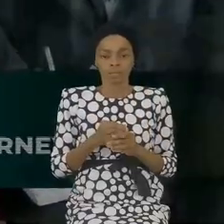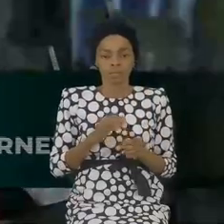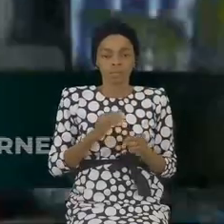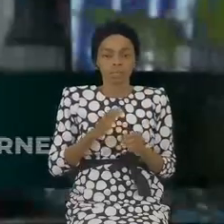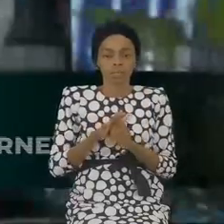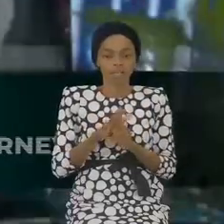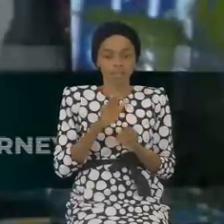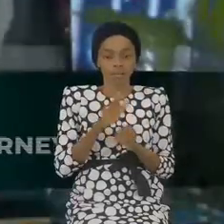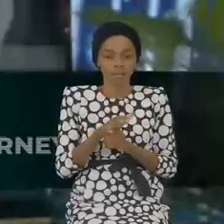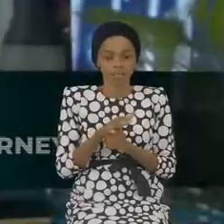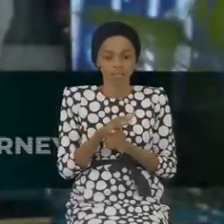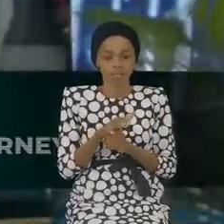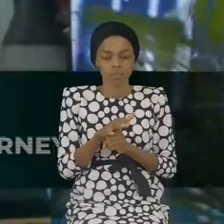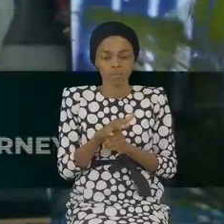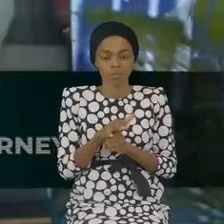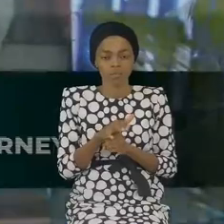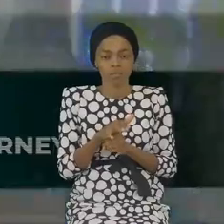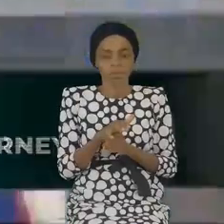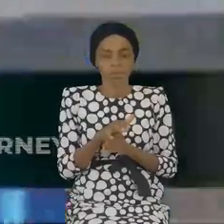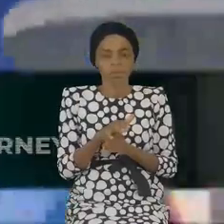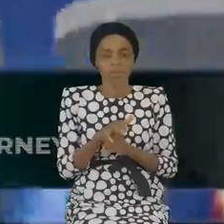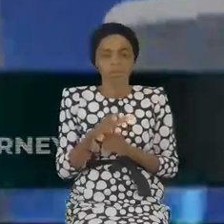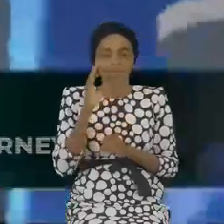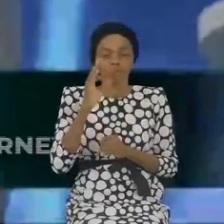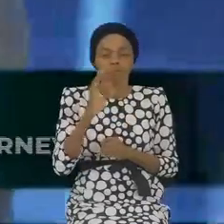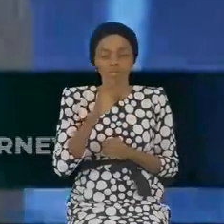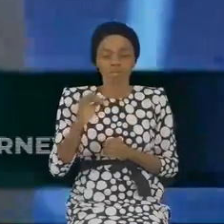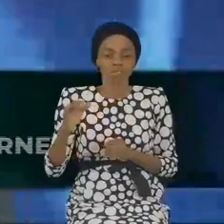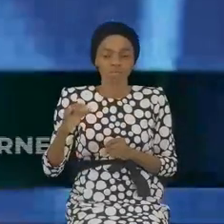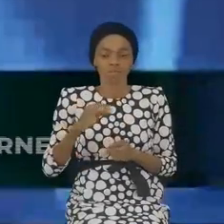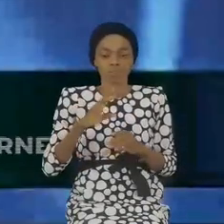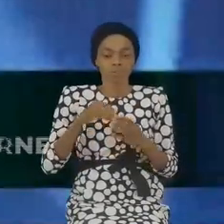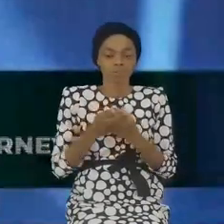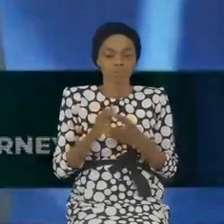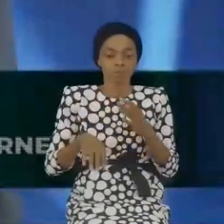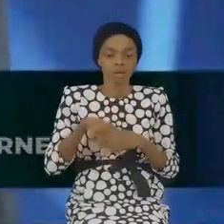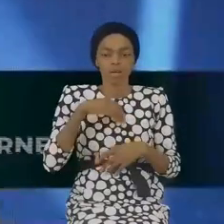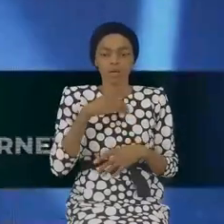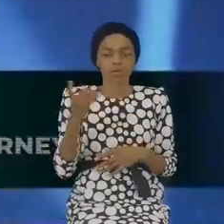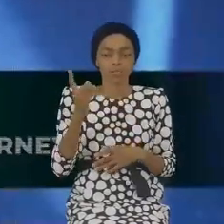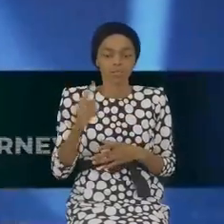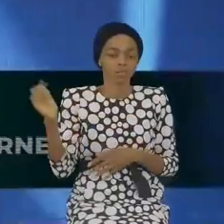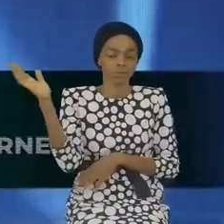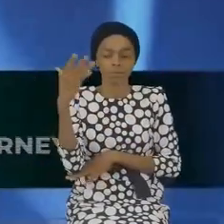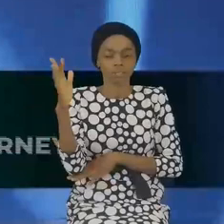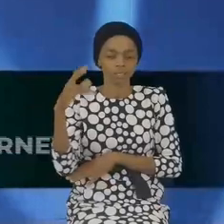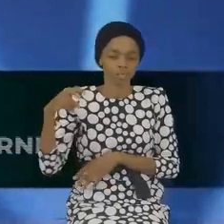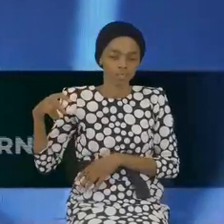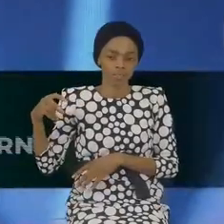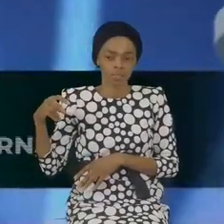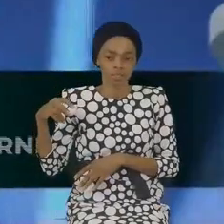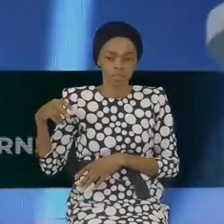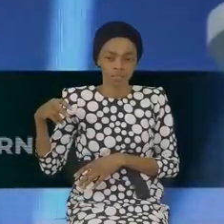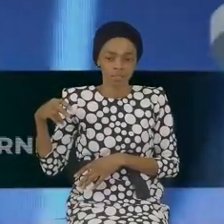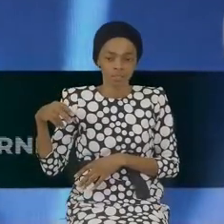désert. La prédication adéquate dans les jungles du désert. C'était